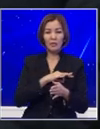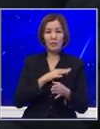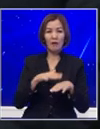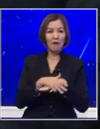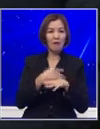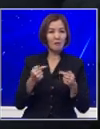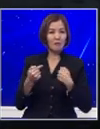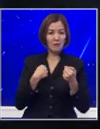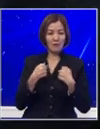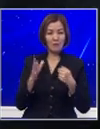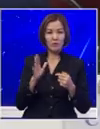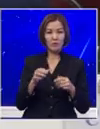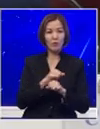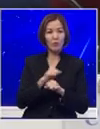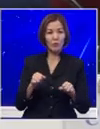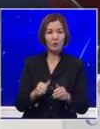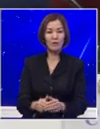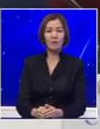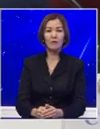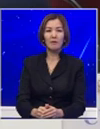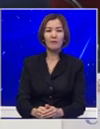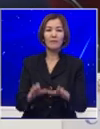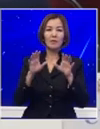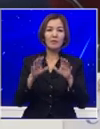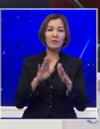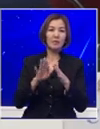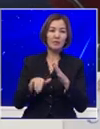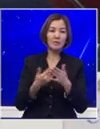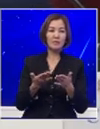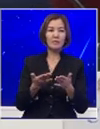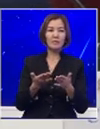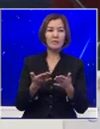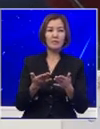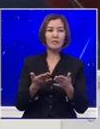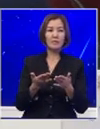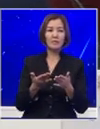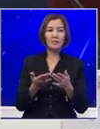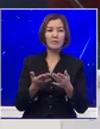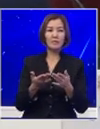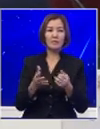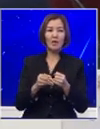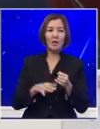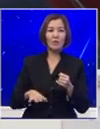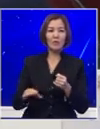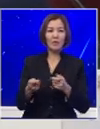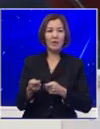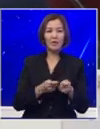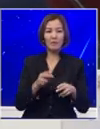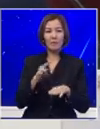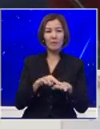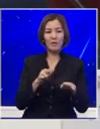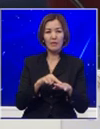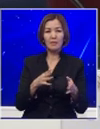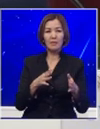göret. Bulay bolmaydı o. Jansız kariyer boğansın, avdandık akımdık, ona polisiyaya